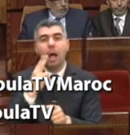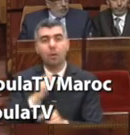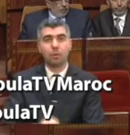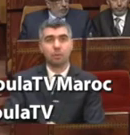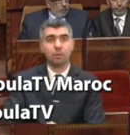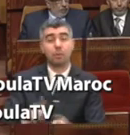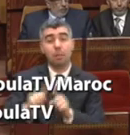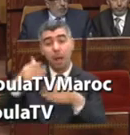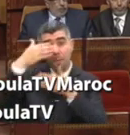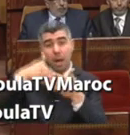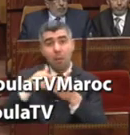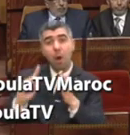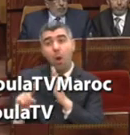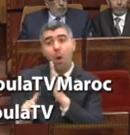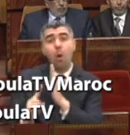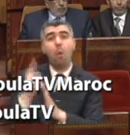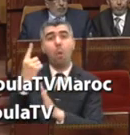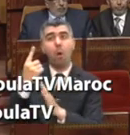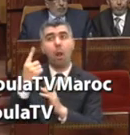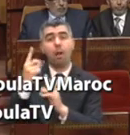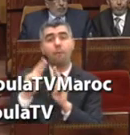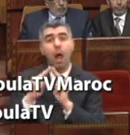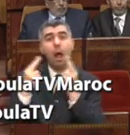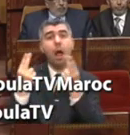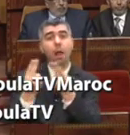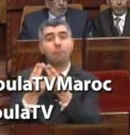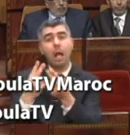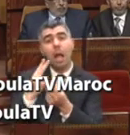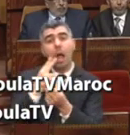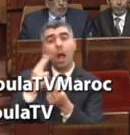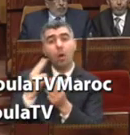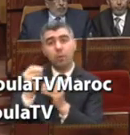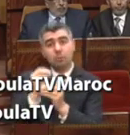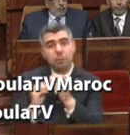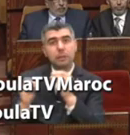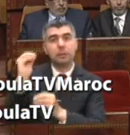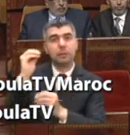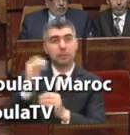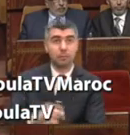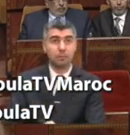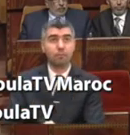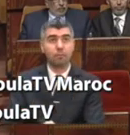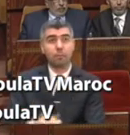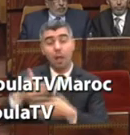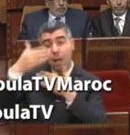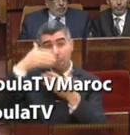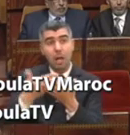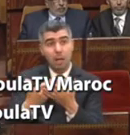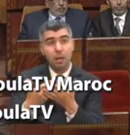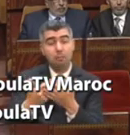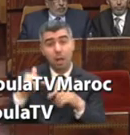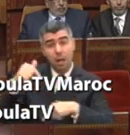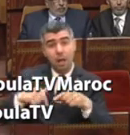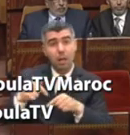الأكثر استهلاكا للتبغ. والمشكلة السيد الوزير هو أننا في المغرب ولاو عندنا السوق ولات